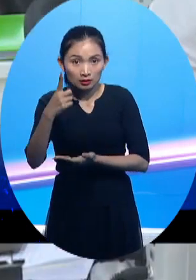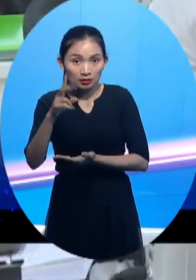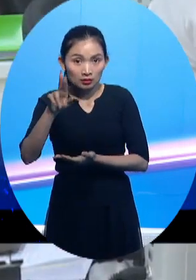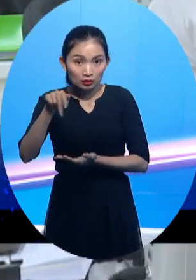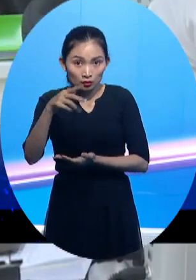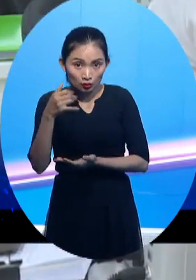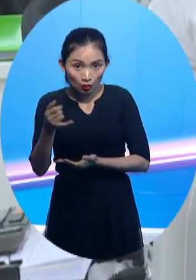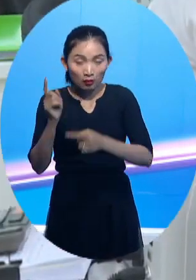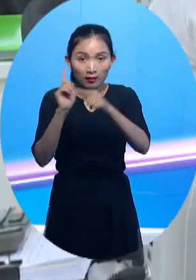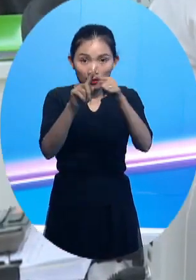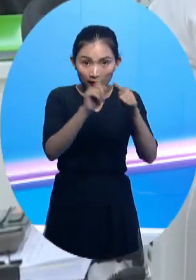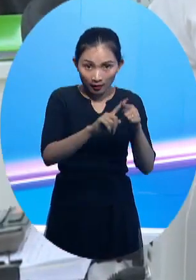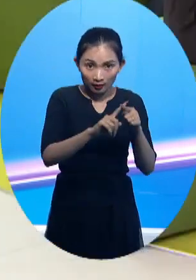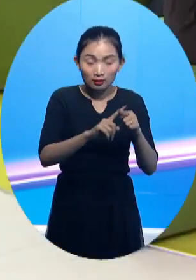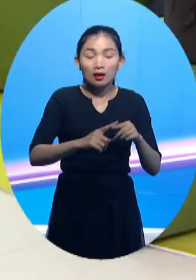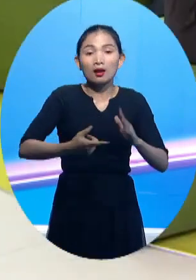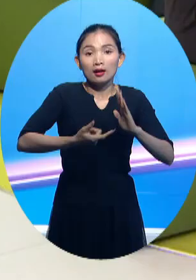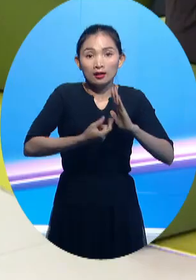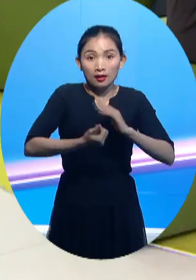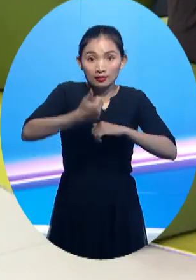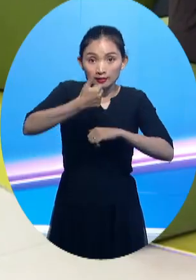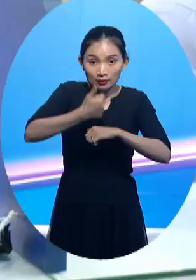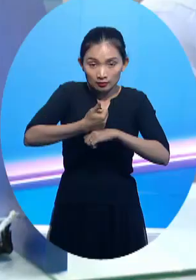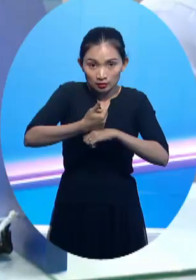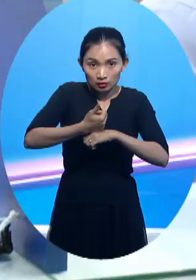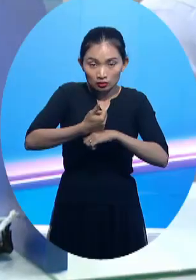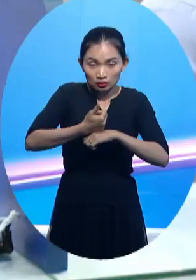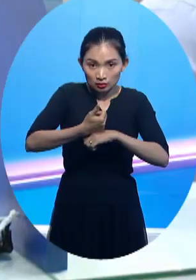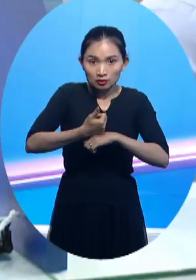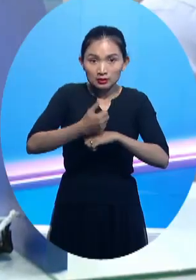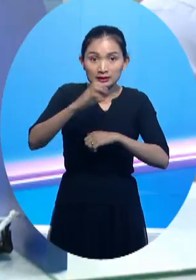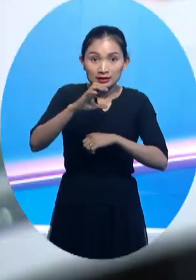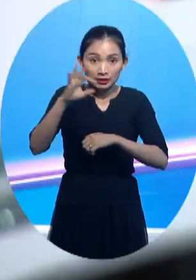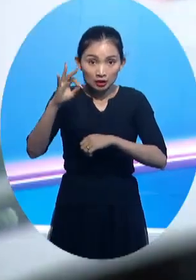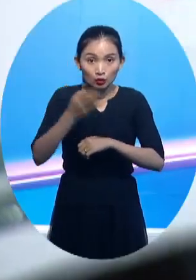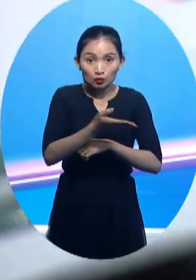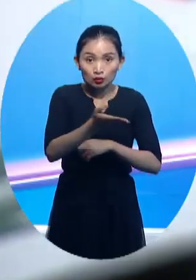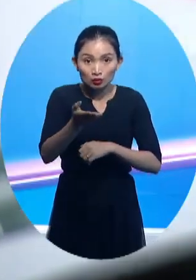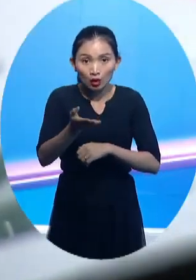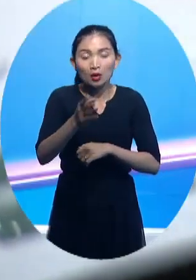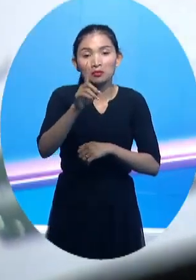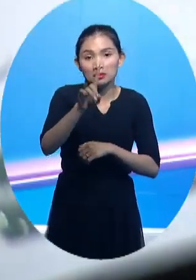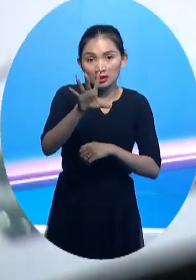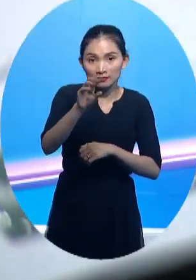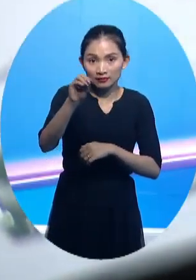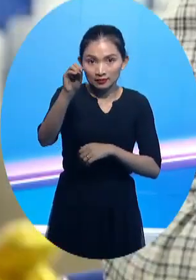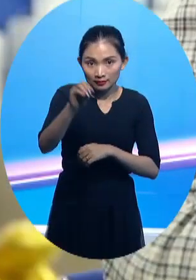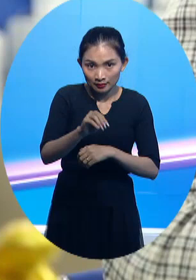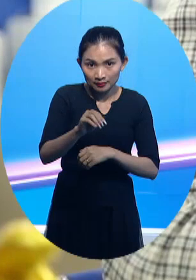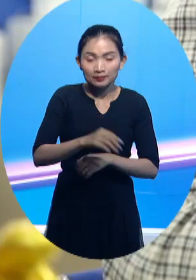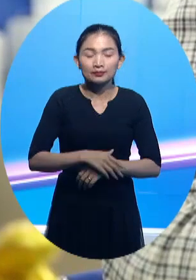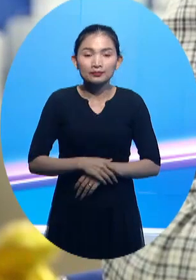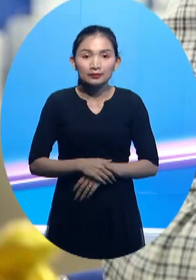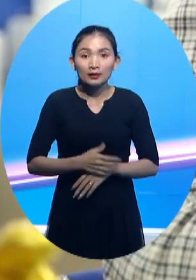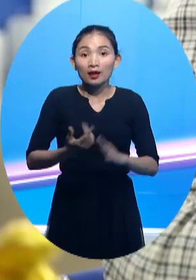toàn bộ chỉ tiêu tăng trưởng tín dụng định hướng 15 ph và yêu cầu Tổ chức tín dụng kiểm soát tăng trưởng Tín Dụng năm 2024 ngân